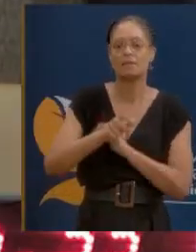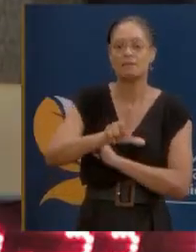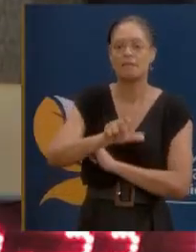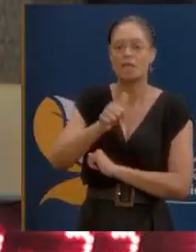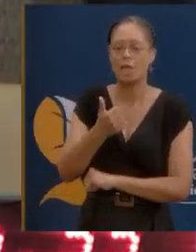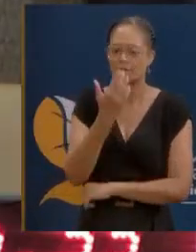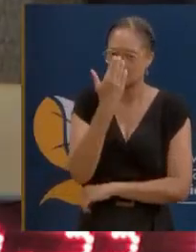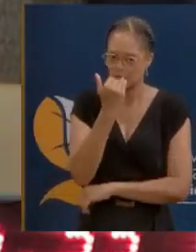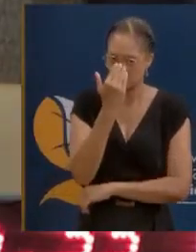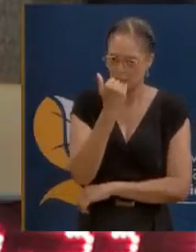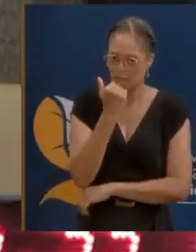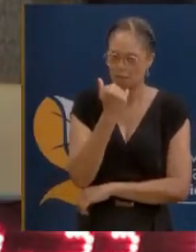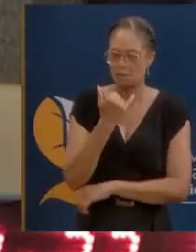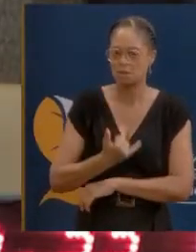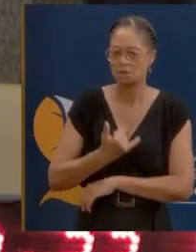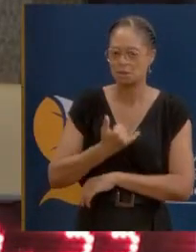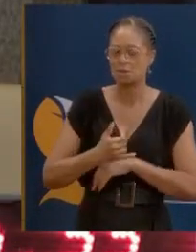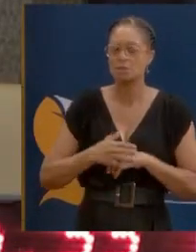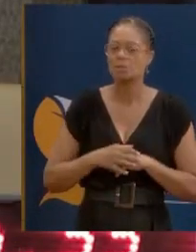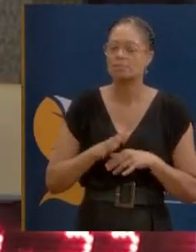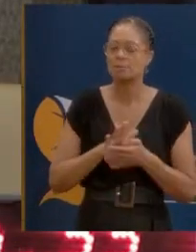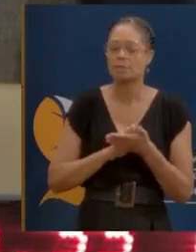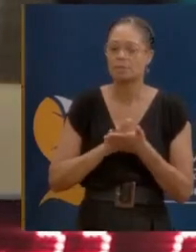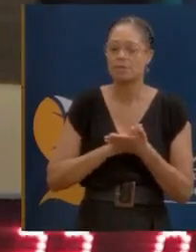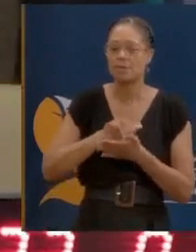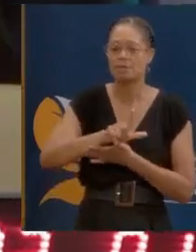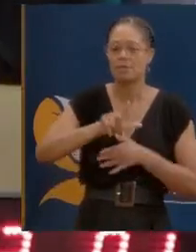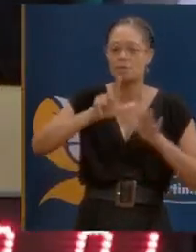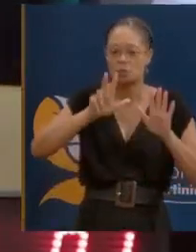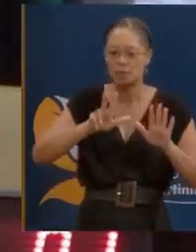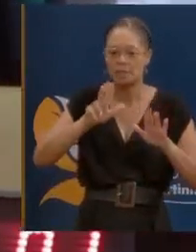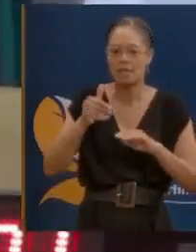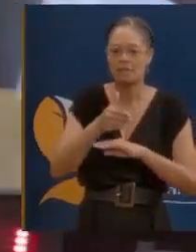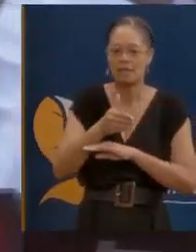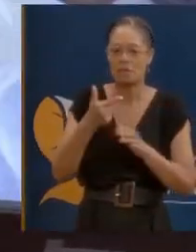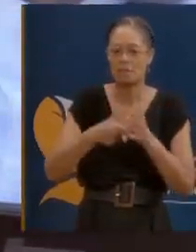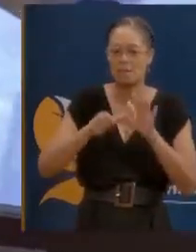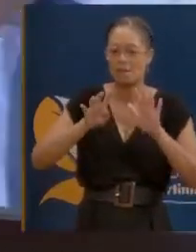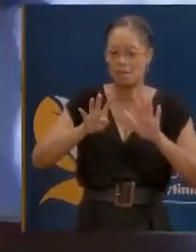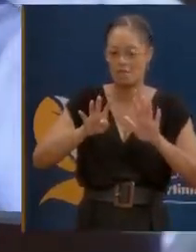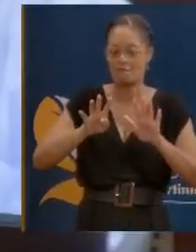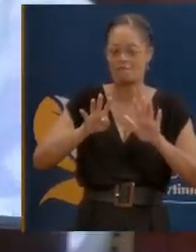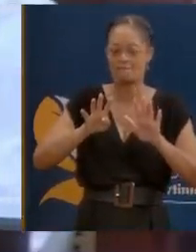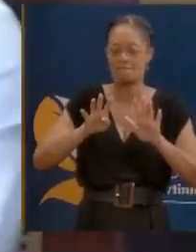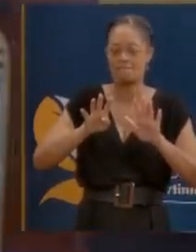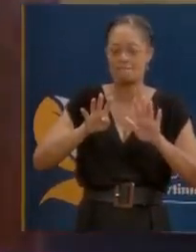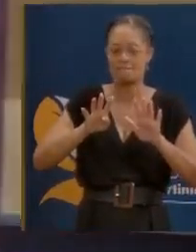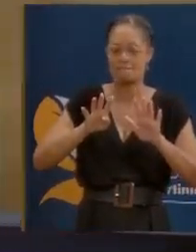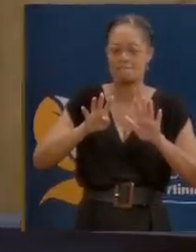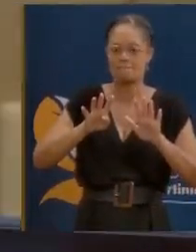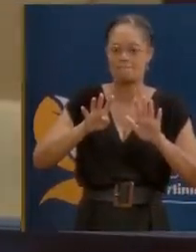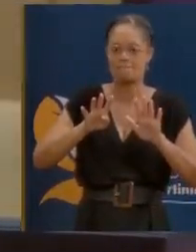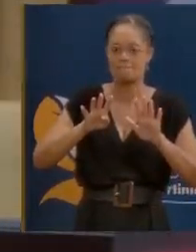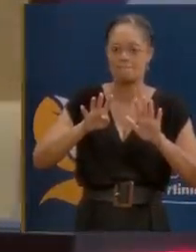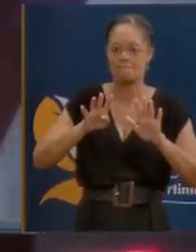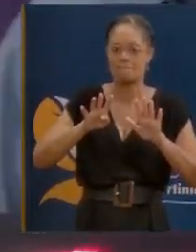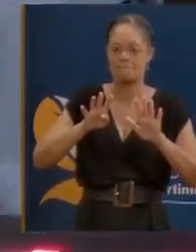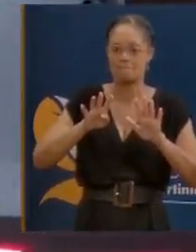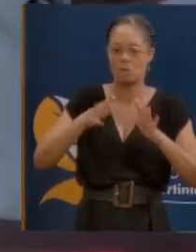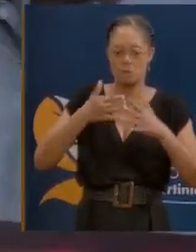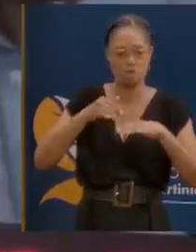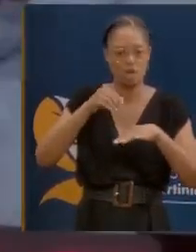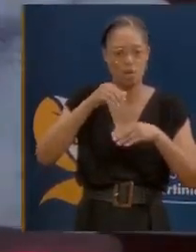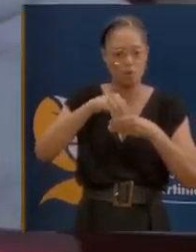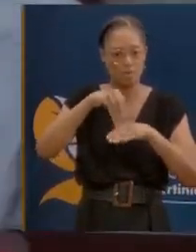février, le 28 avril 2009, j'étais déjà élu de la région, nous